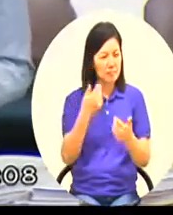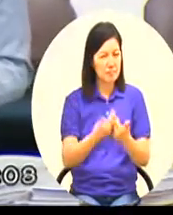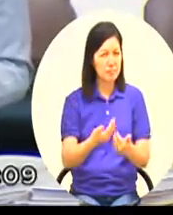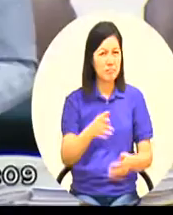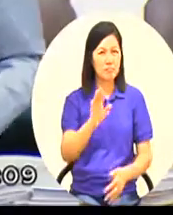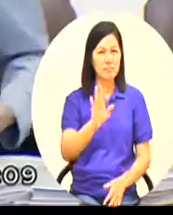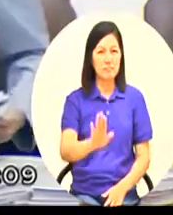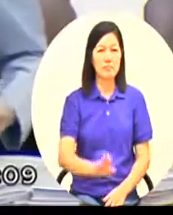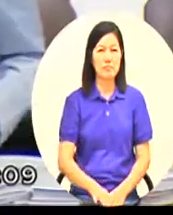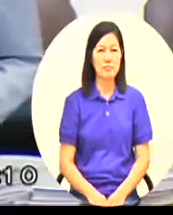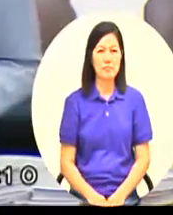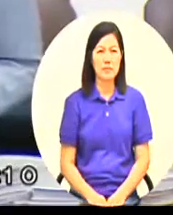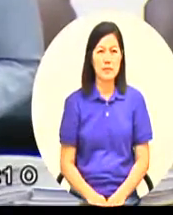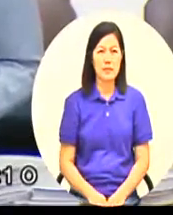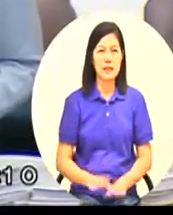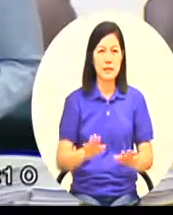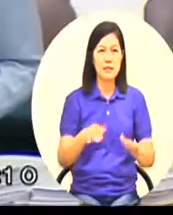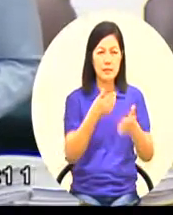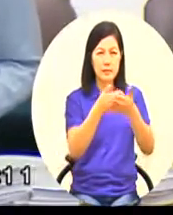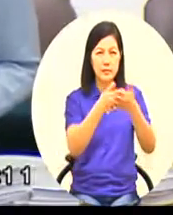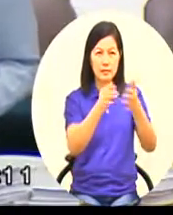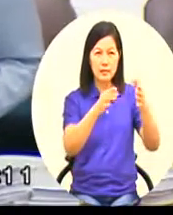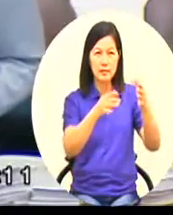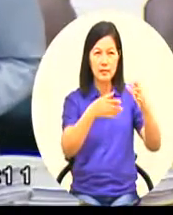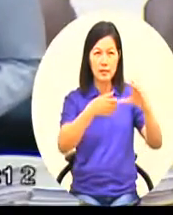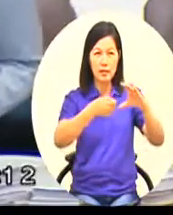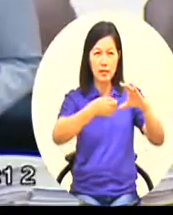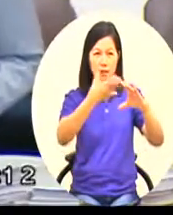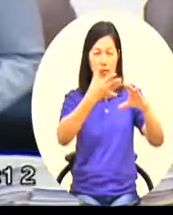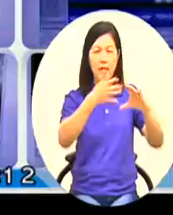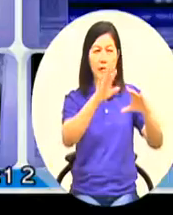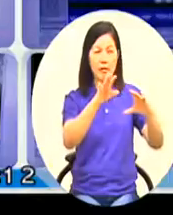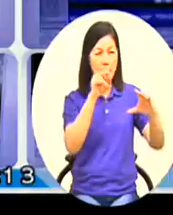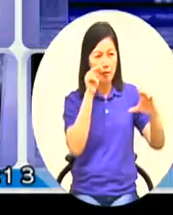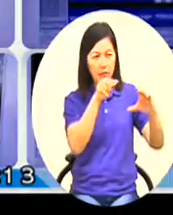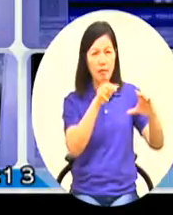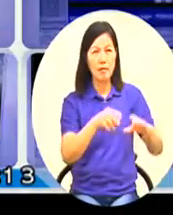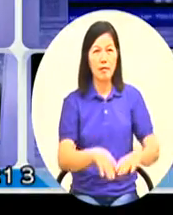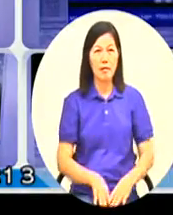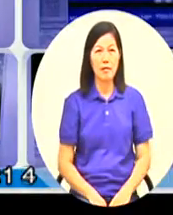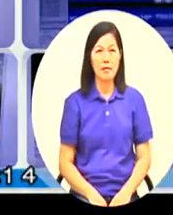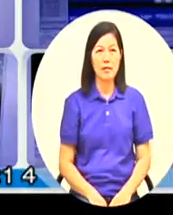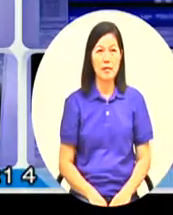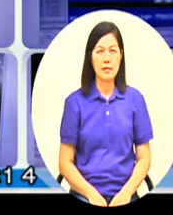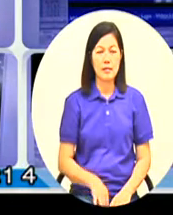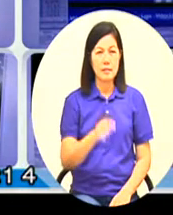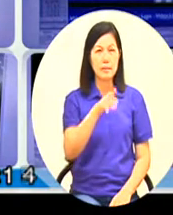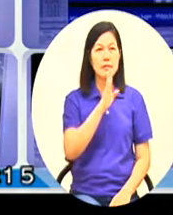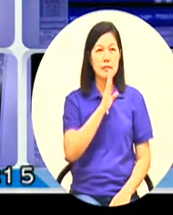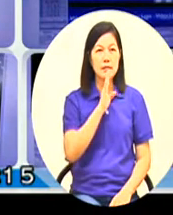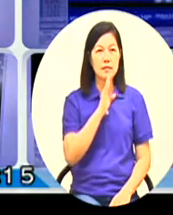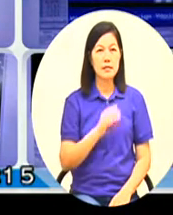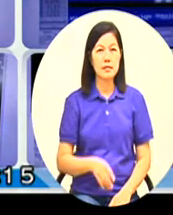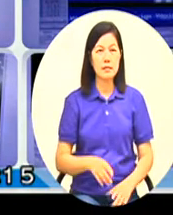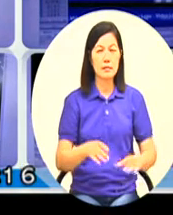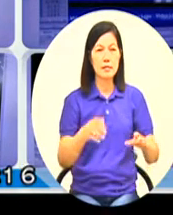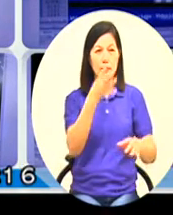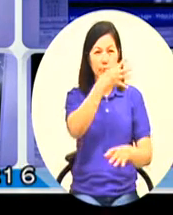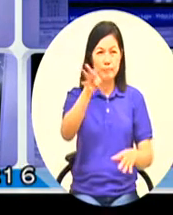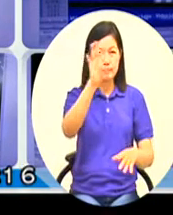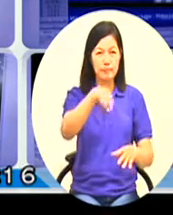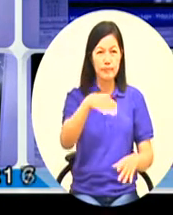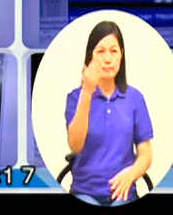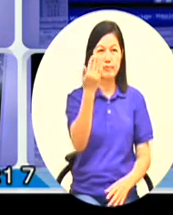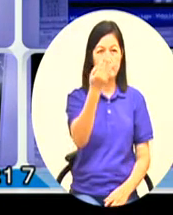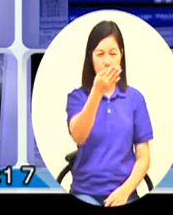要让局长吼看一下画面呐。局长，这个是有9个格子，这